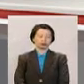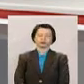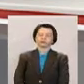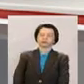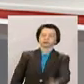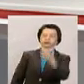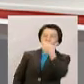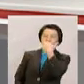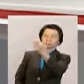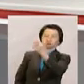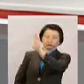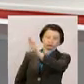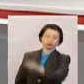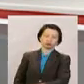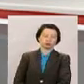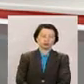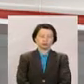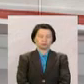Azizi, terima kasih.